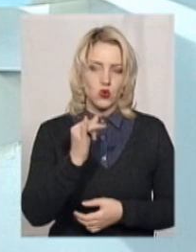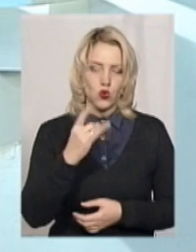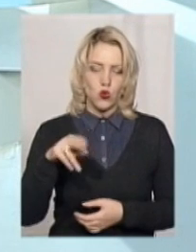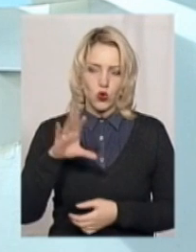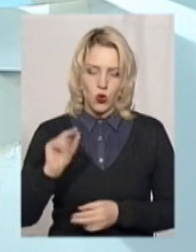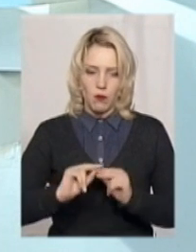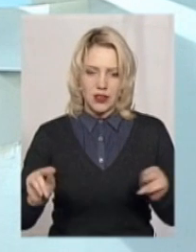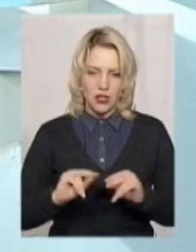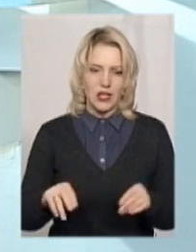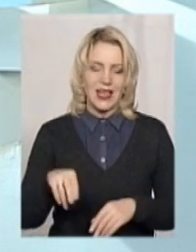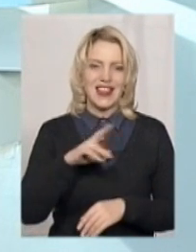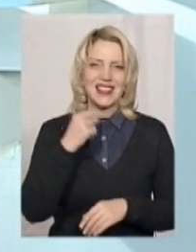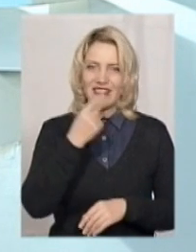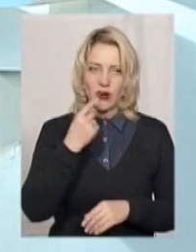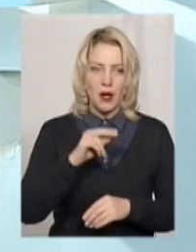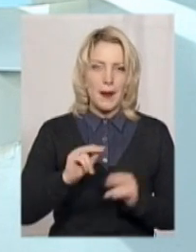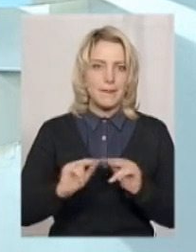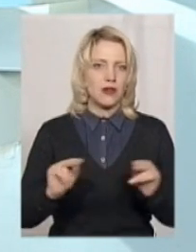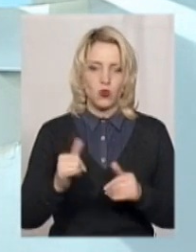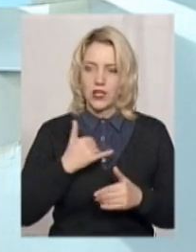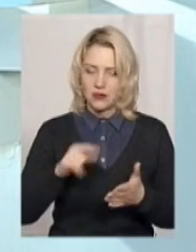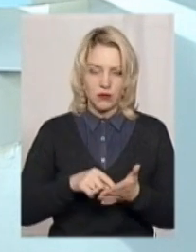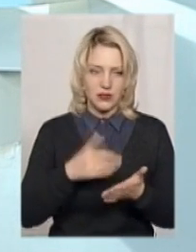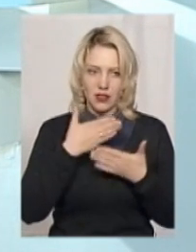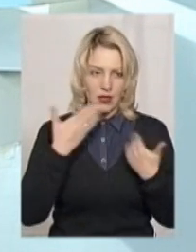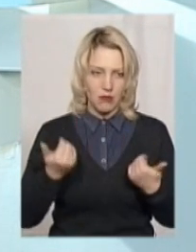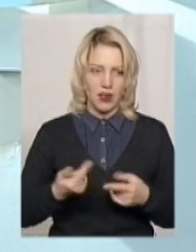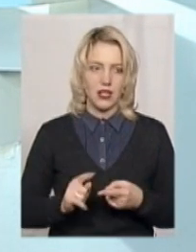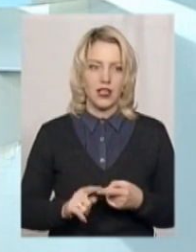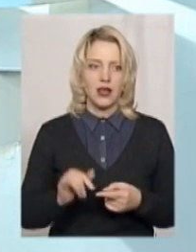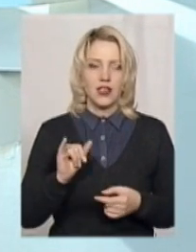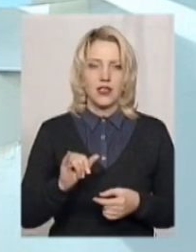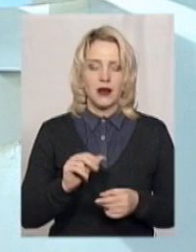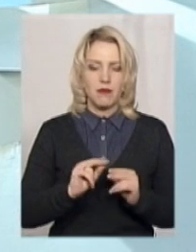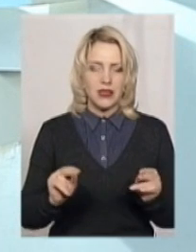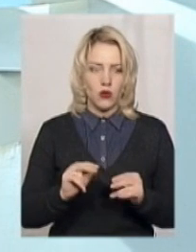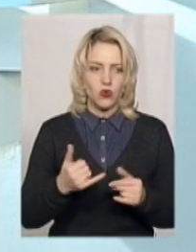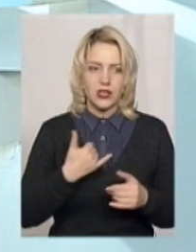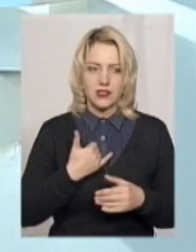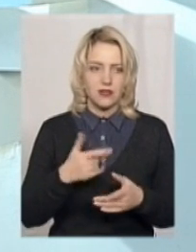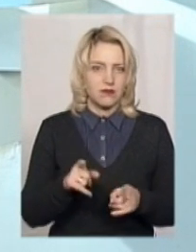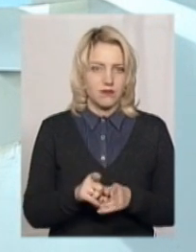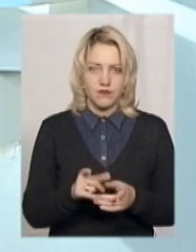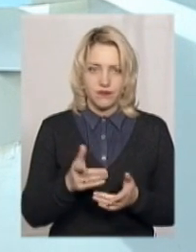сурдопедагоги, тифлопедагоги, у нас в місті їх не готують. Навіть олігофренопедагоги, їх в Хмельницькому